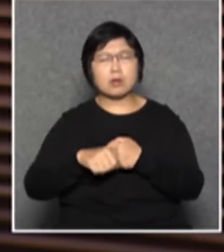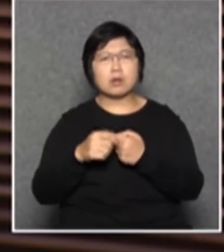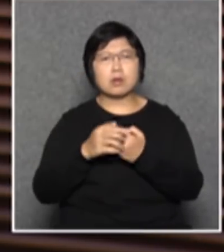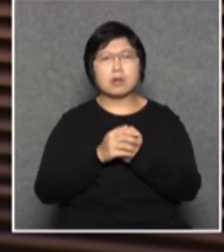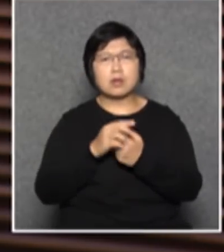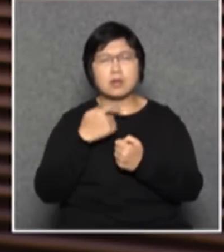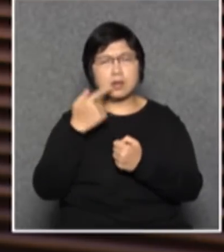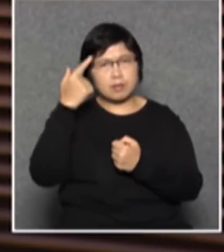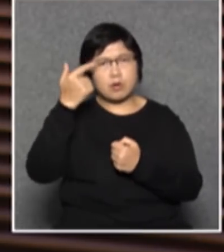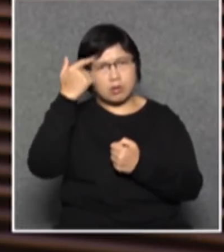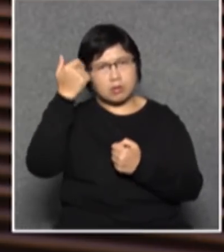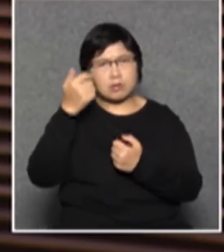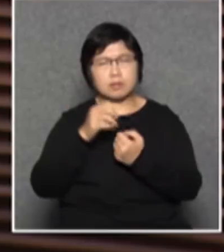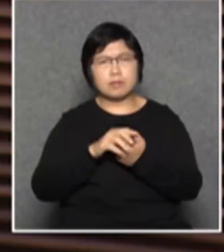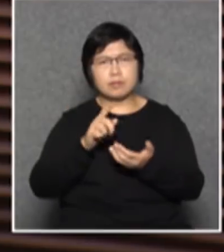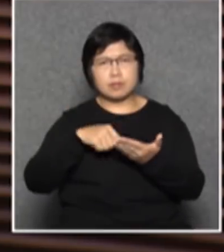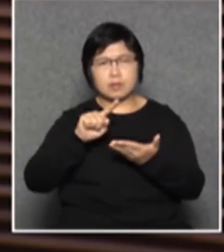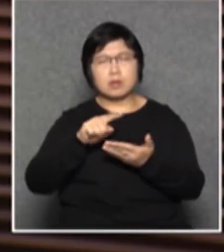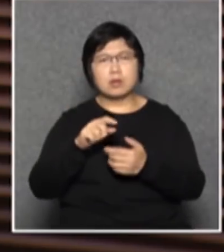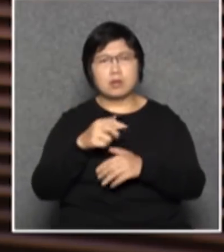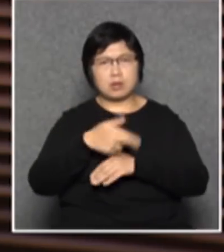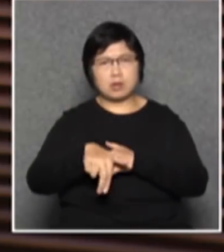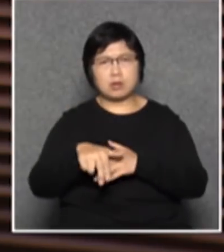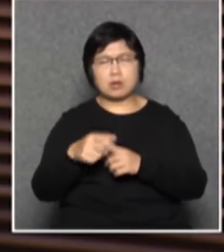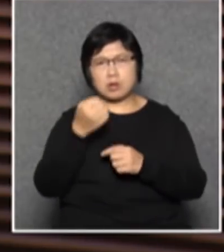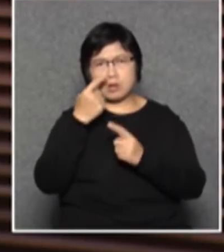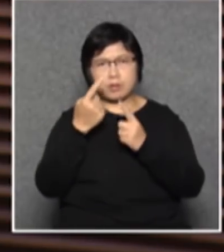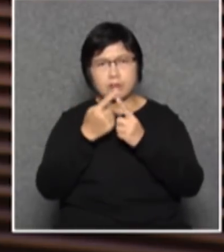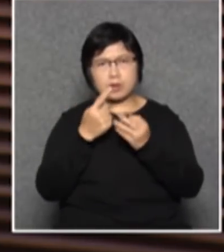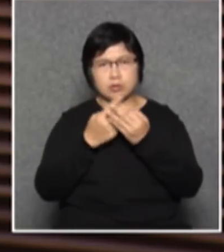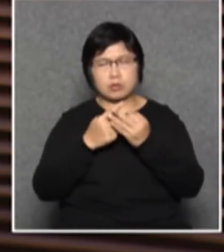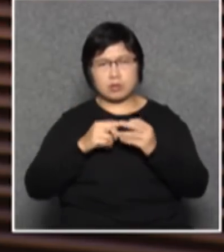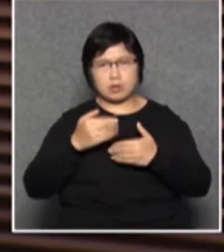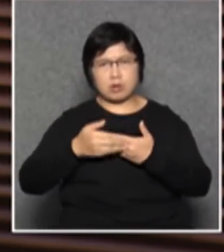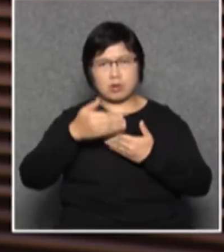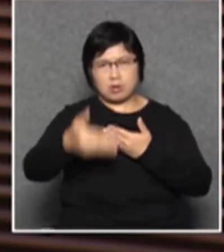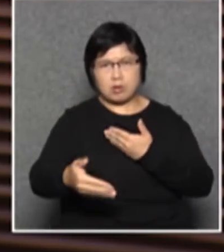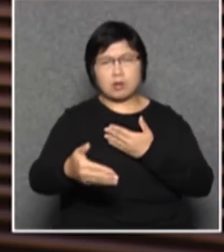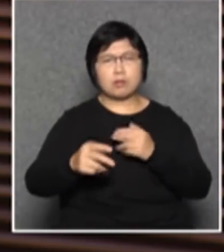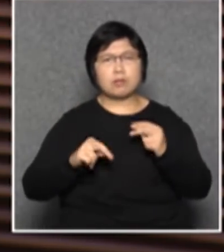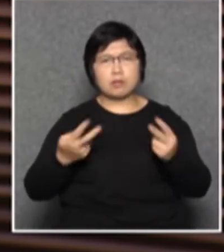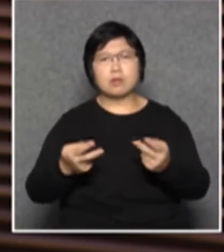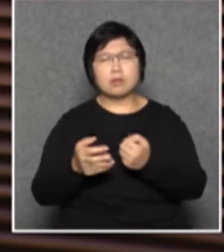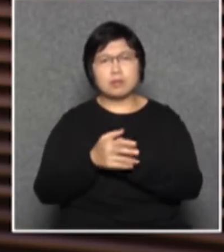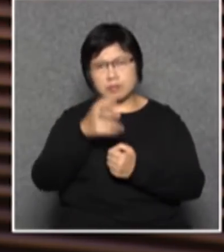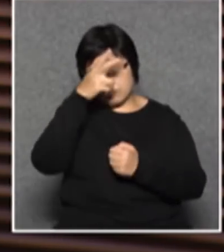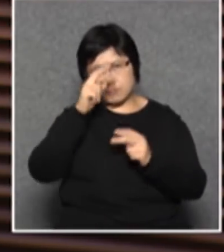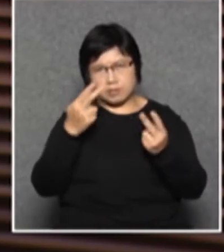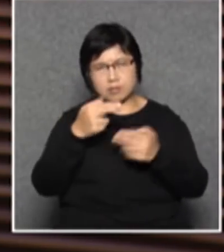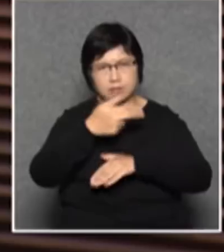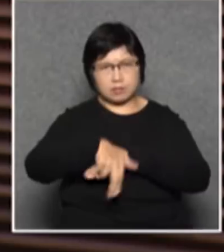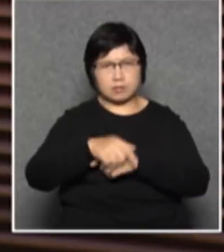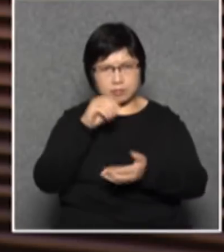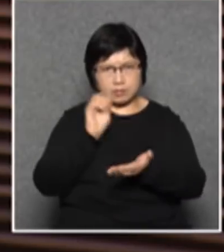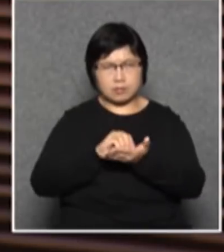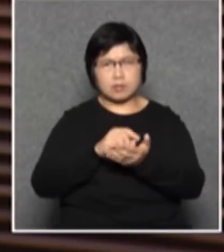三，通過方案讓到香港民主向前行一大步。政改方案肯定是一個